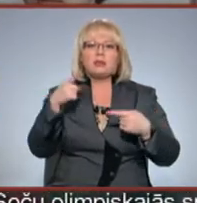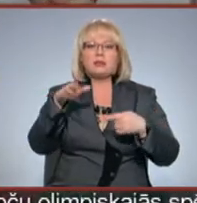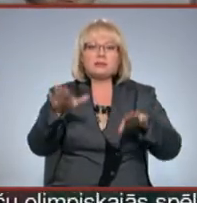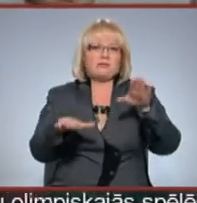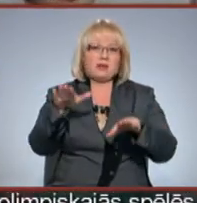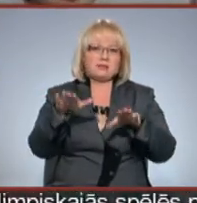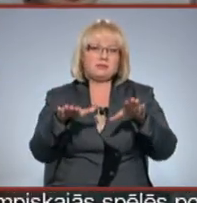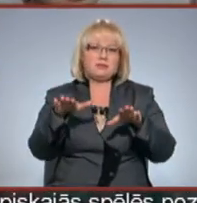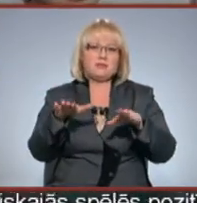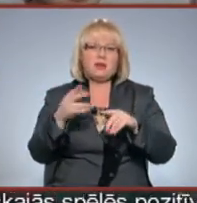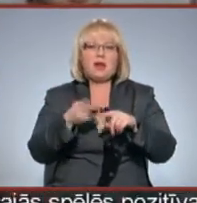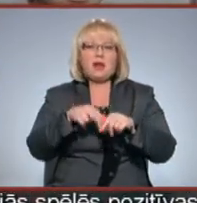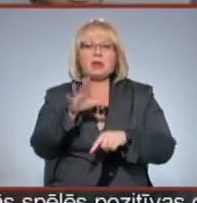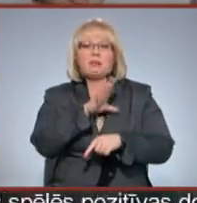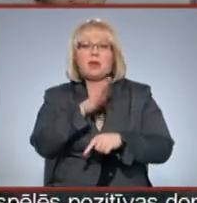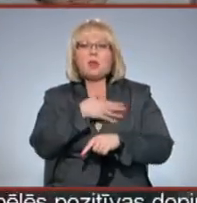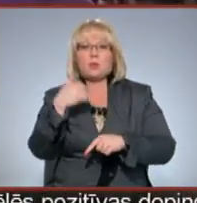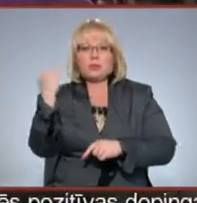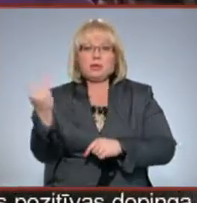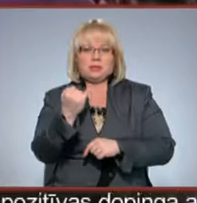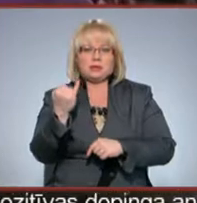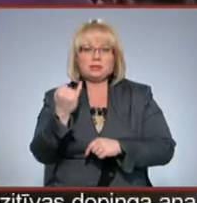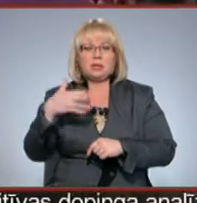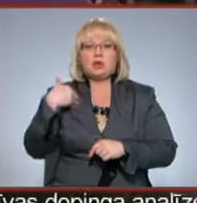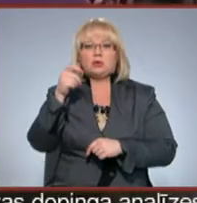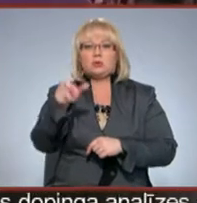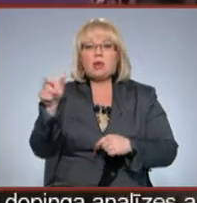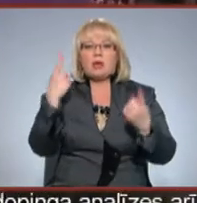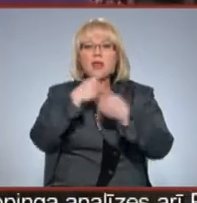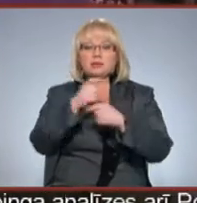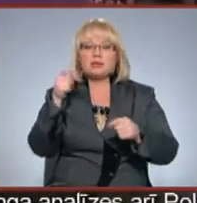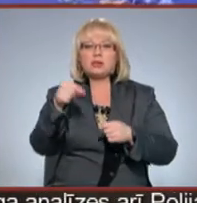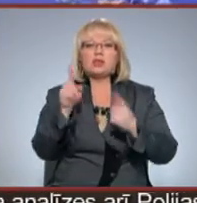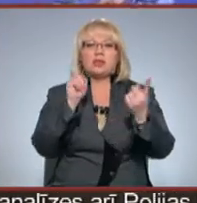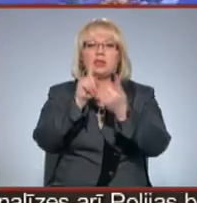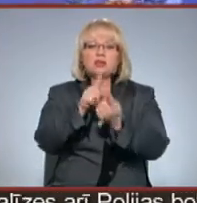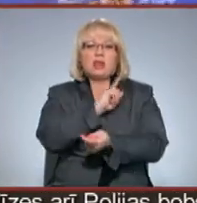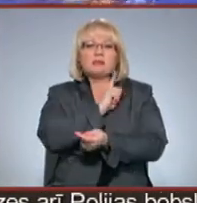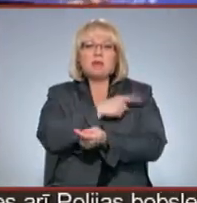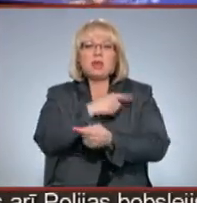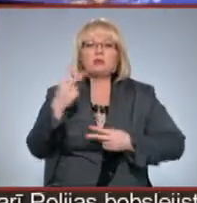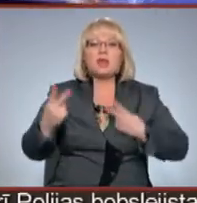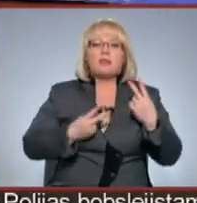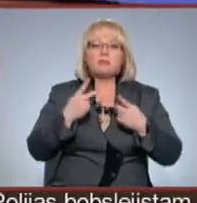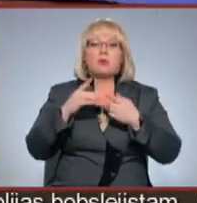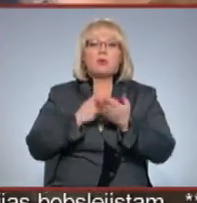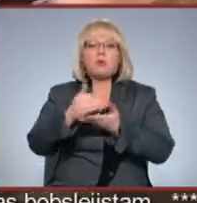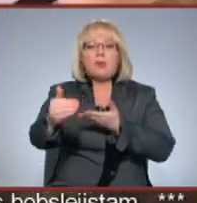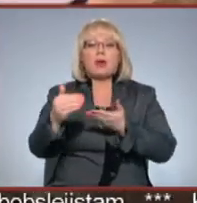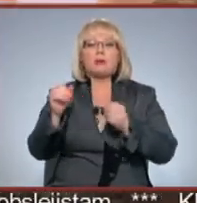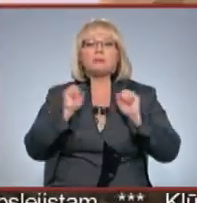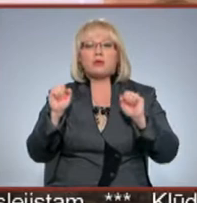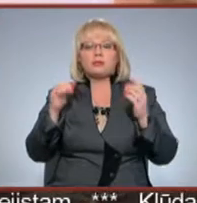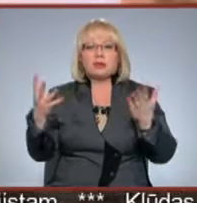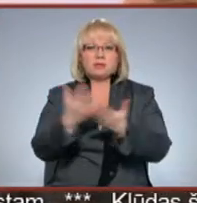svars. Tas arī bija ļoti interesanti. Skolēni atzīst, ka šī tikšanās spējusi iedvesmot turpmākiem sportiskiem